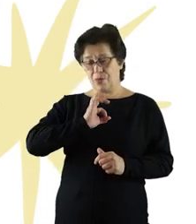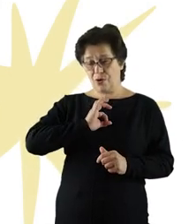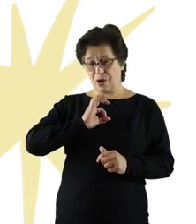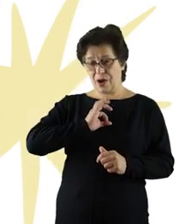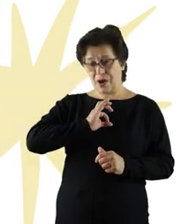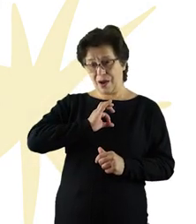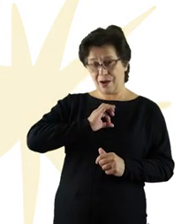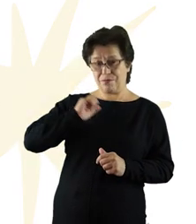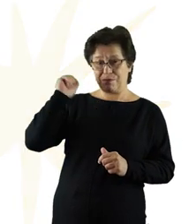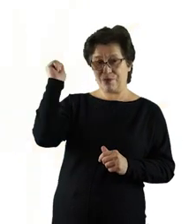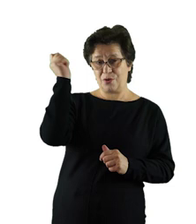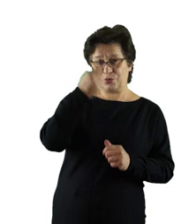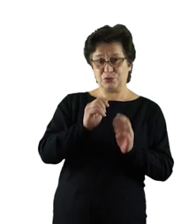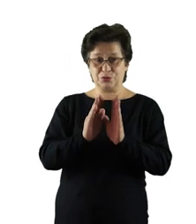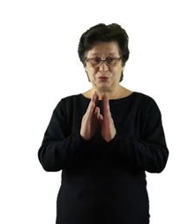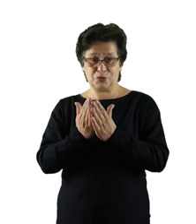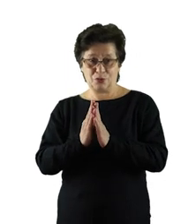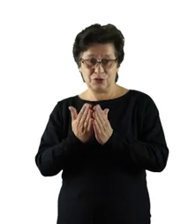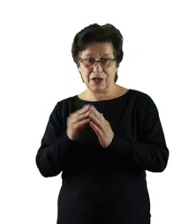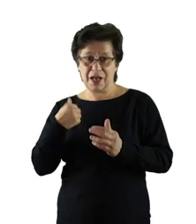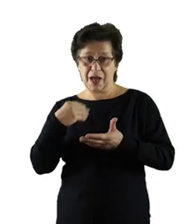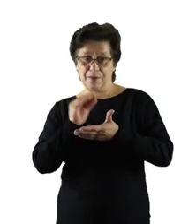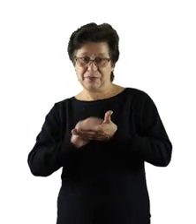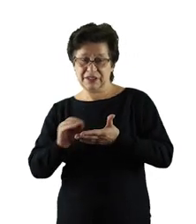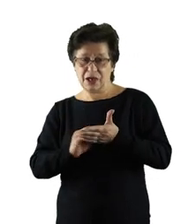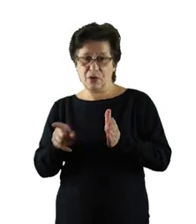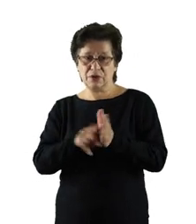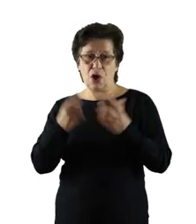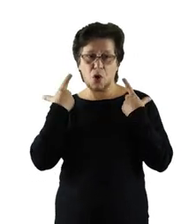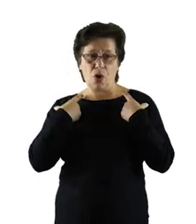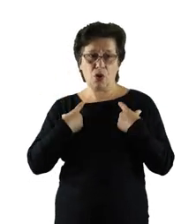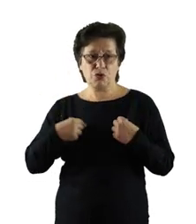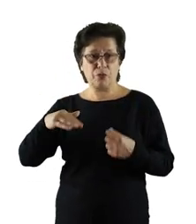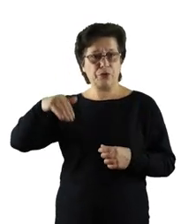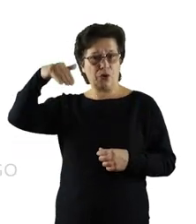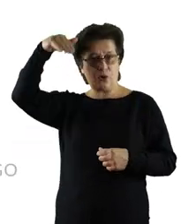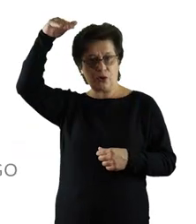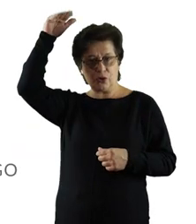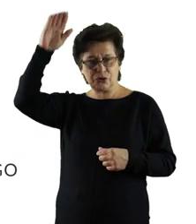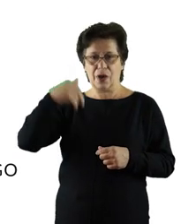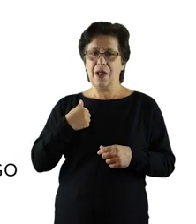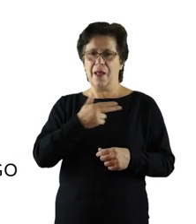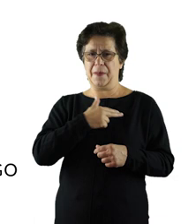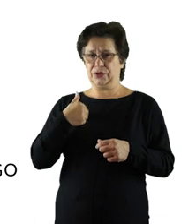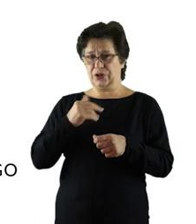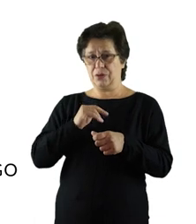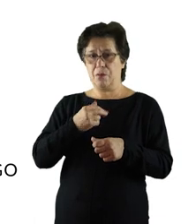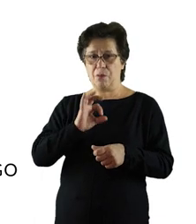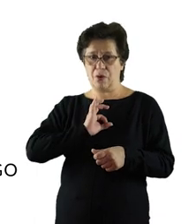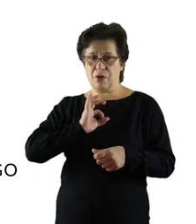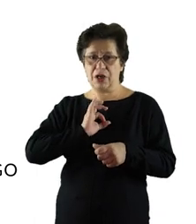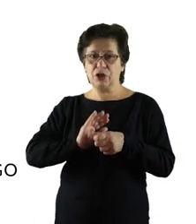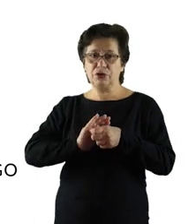książkami zaczęła się od powieści, które pisałam dla osób dorosłych, ale moje największe szczęście polega na tym, że